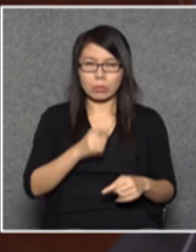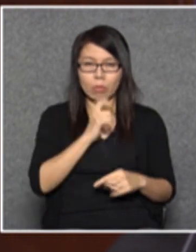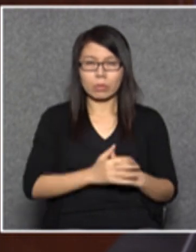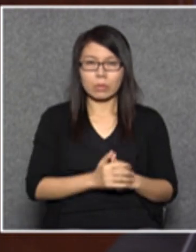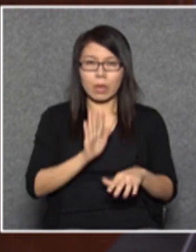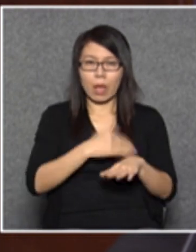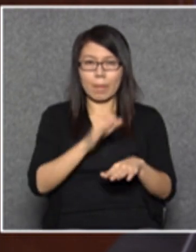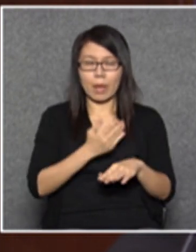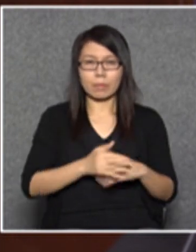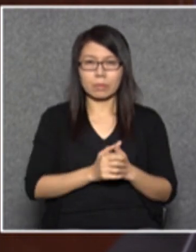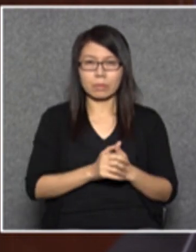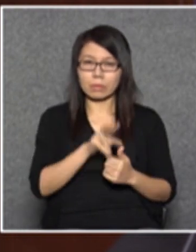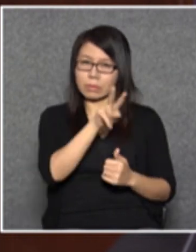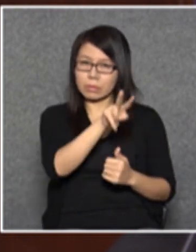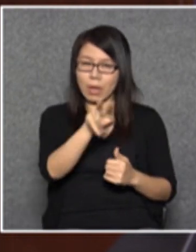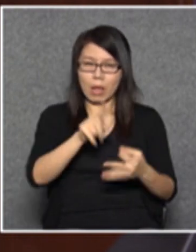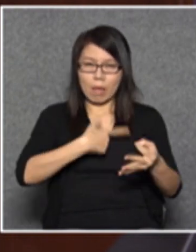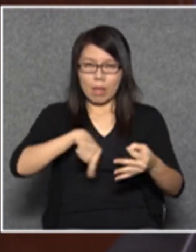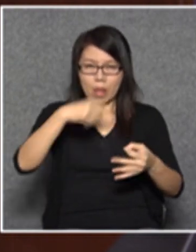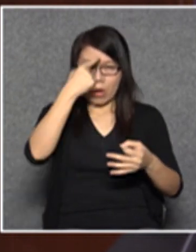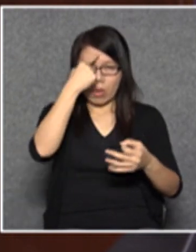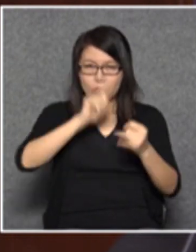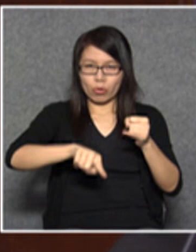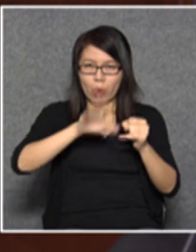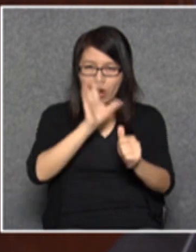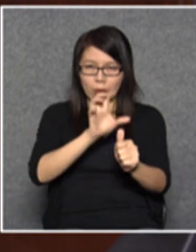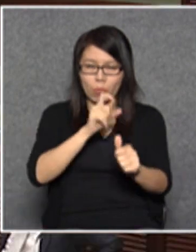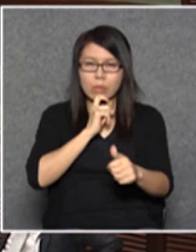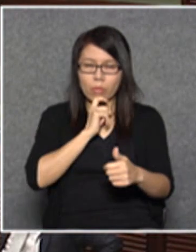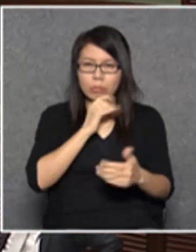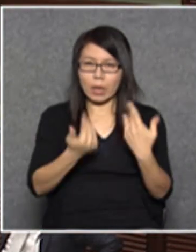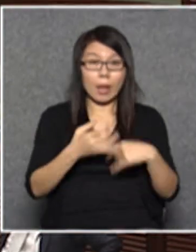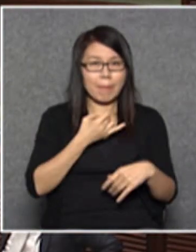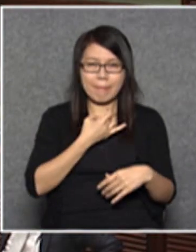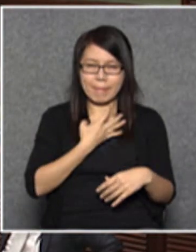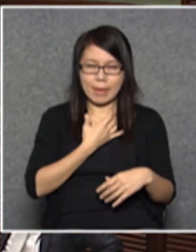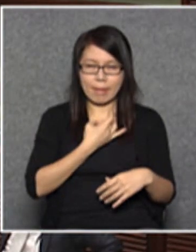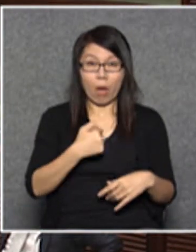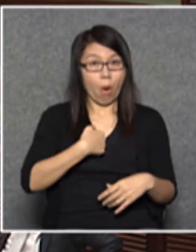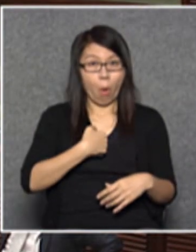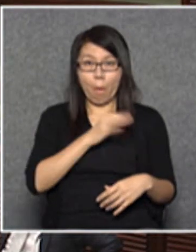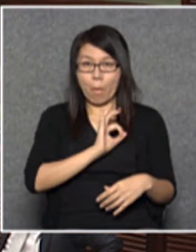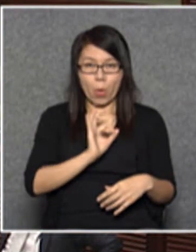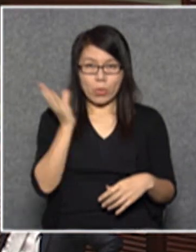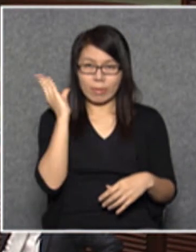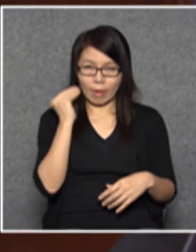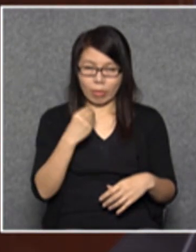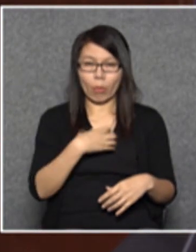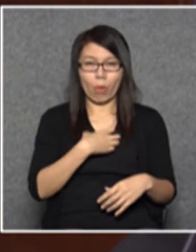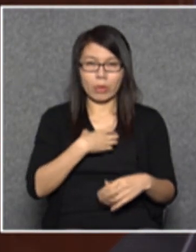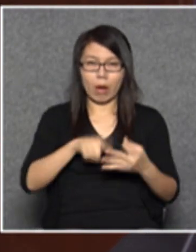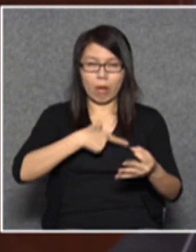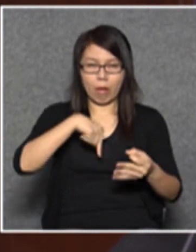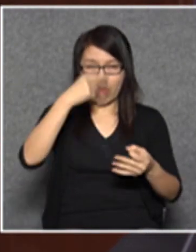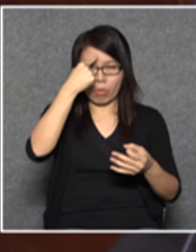話已經對梁國雄議員作出最後嘅警告，但我正話我未有聽到。我認為梁國雄議員